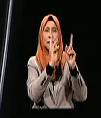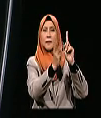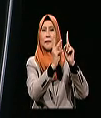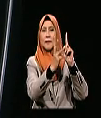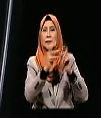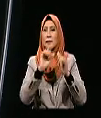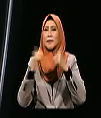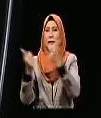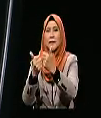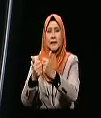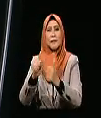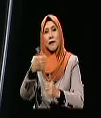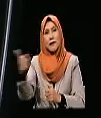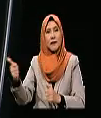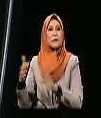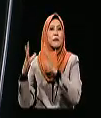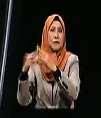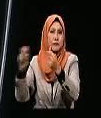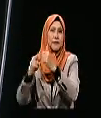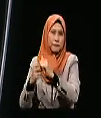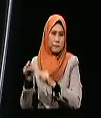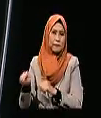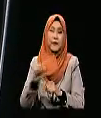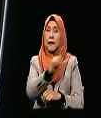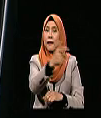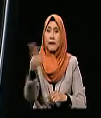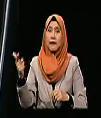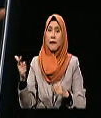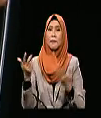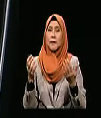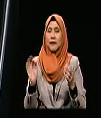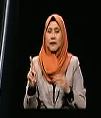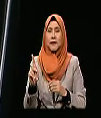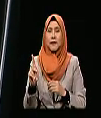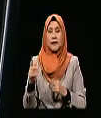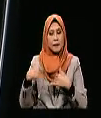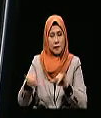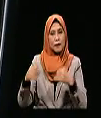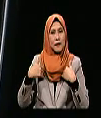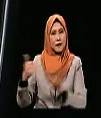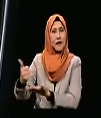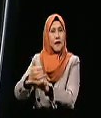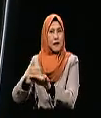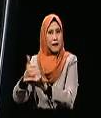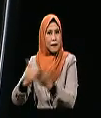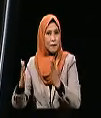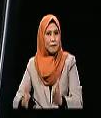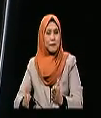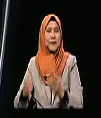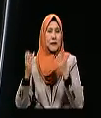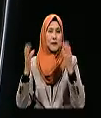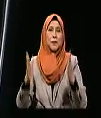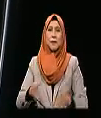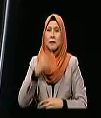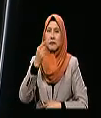semua agensi lain untuk selesaikanlah. Jadi hak lain, saya ingat walaupun kita nampak masih ada di sana dan sering orang menyebut